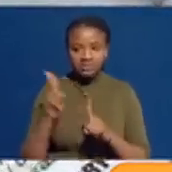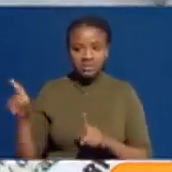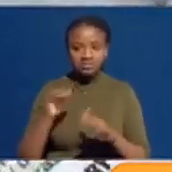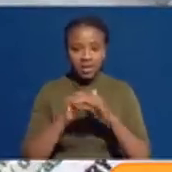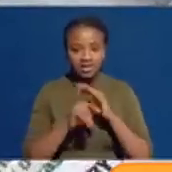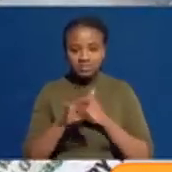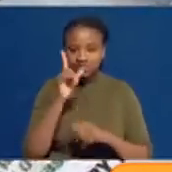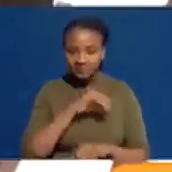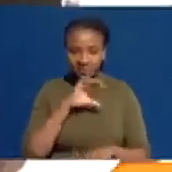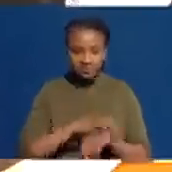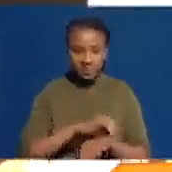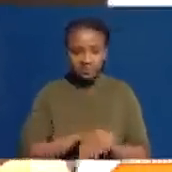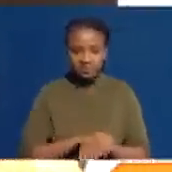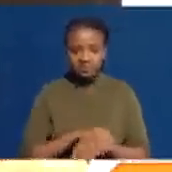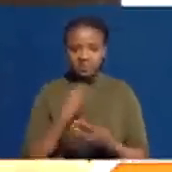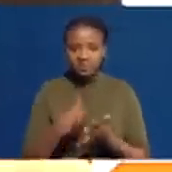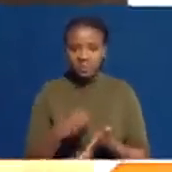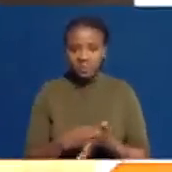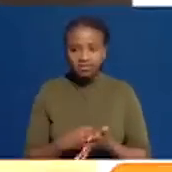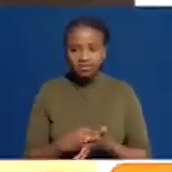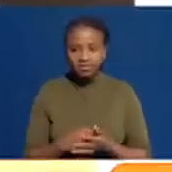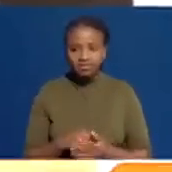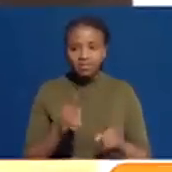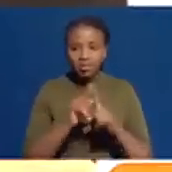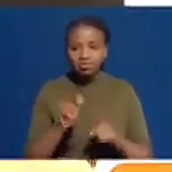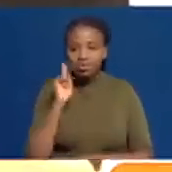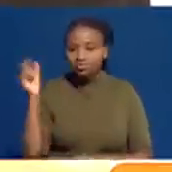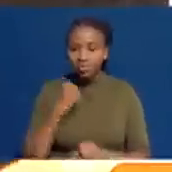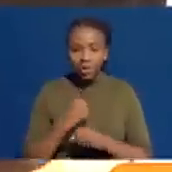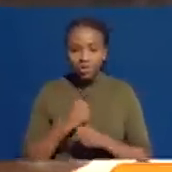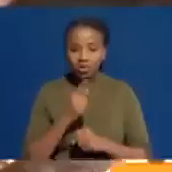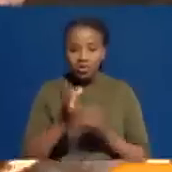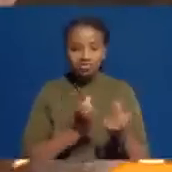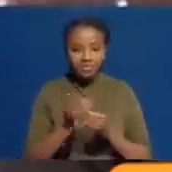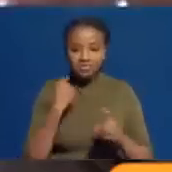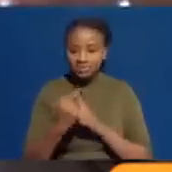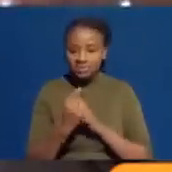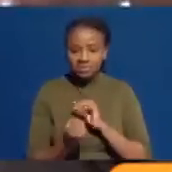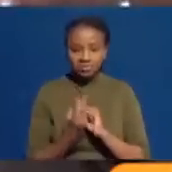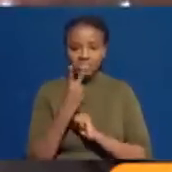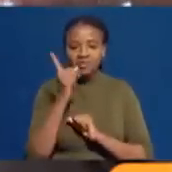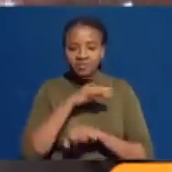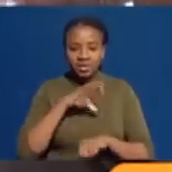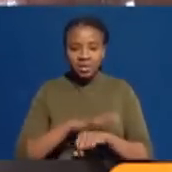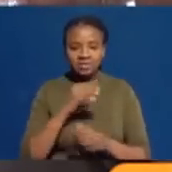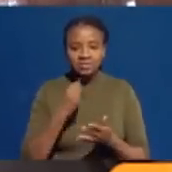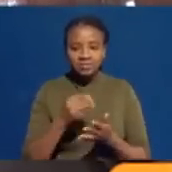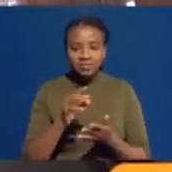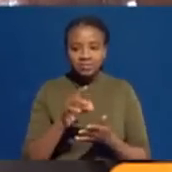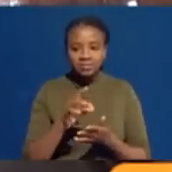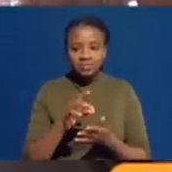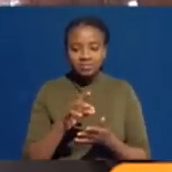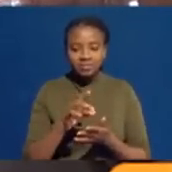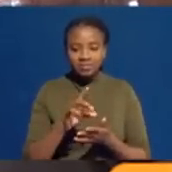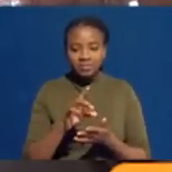tayari wamepata fedha hizo. Morara, ambaye amekuwa akifanya kazi hii kwa miaka 12, alipata mkopo wa shilingi 500 asubuhi